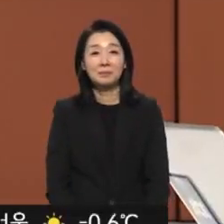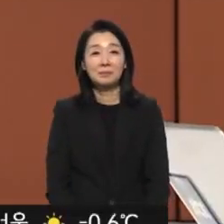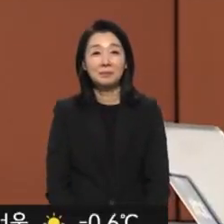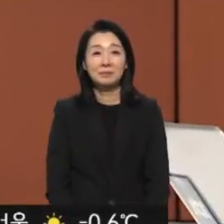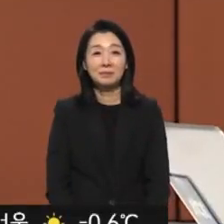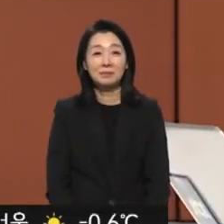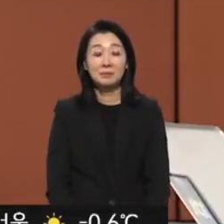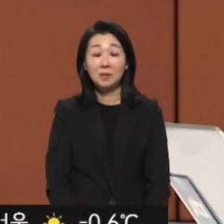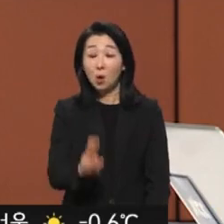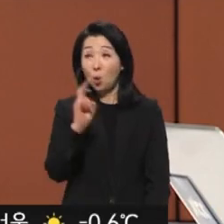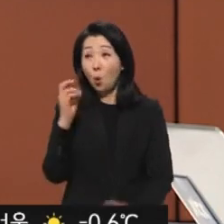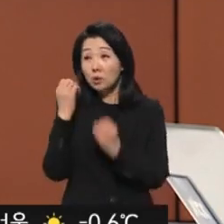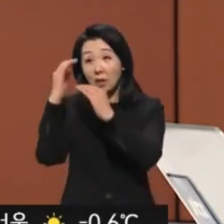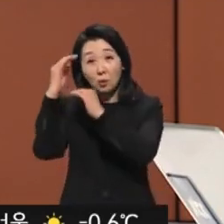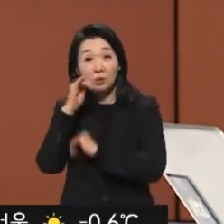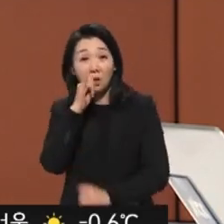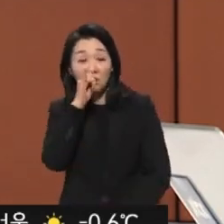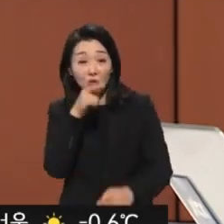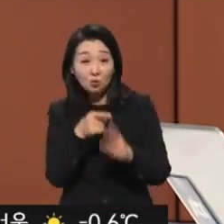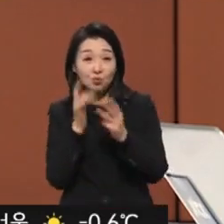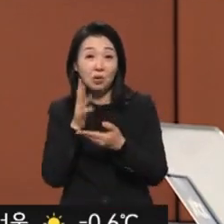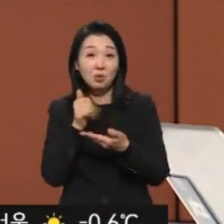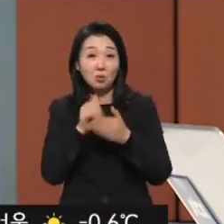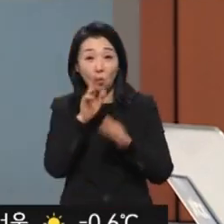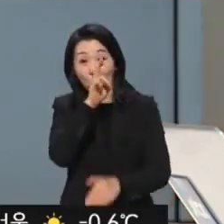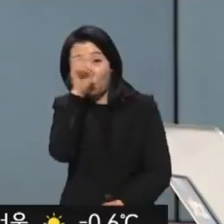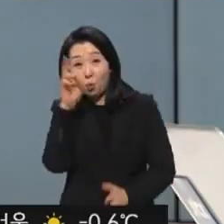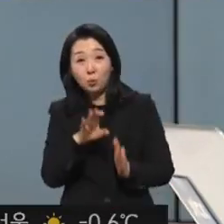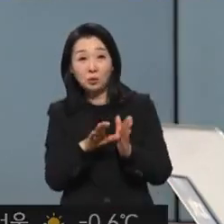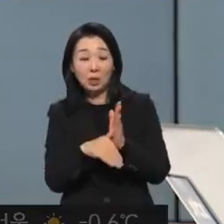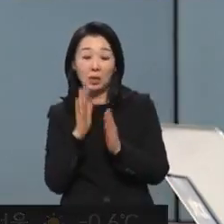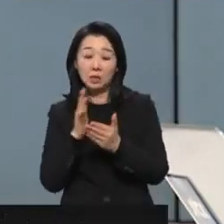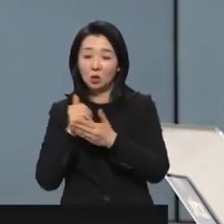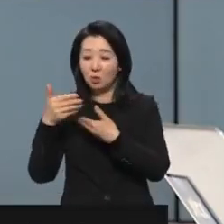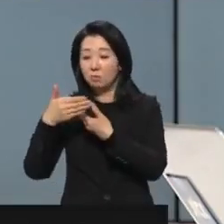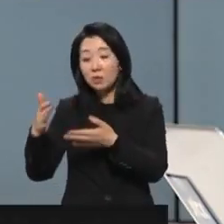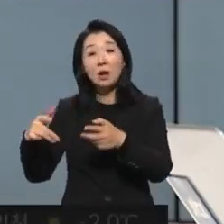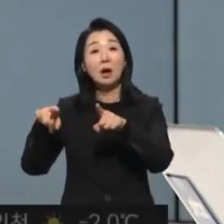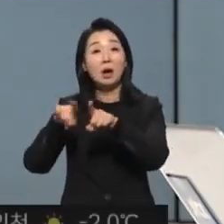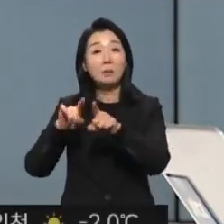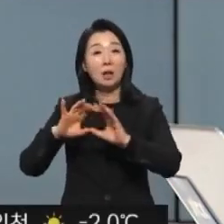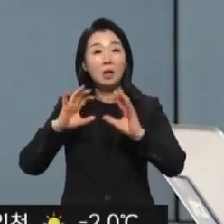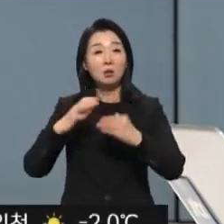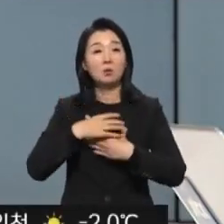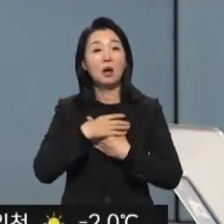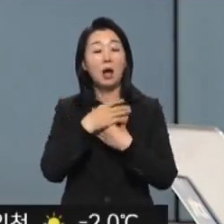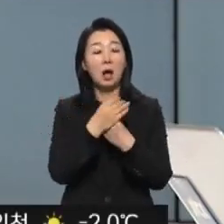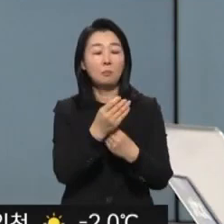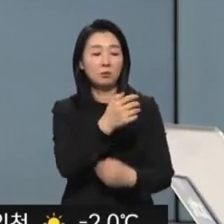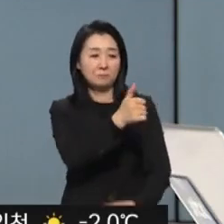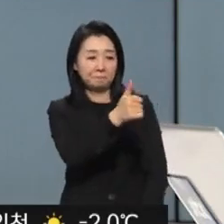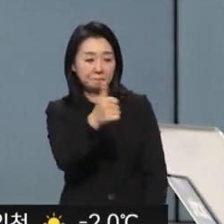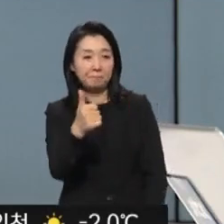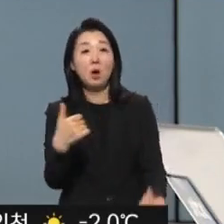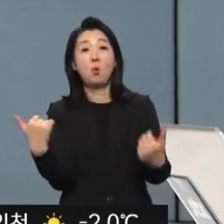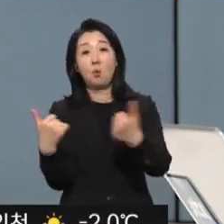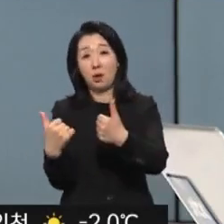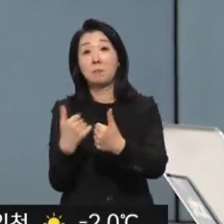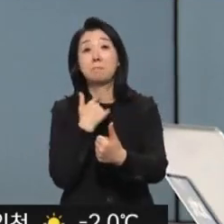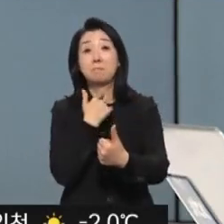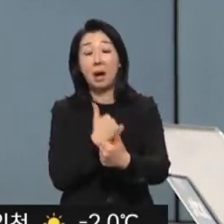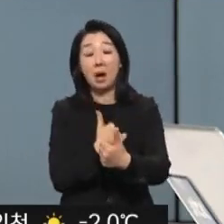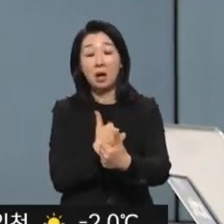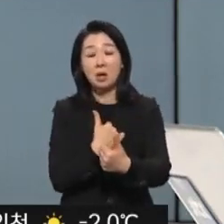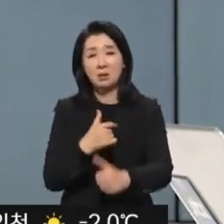그 오후에 들어온 속보인데요. 윤 대통령이 오늘 오후에 대통령 비서실과 국가안보실 참모들과 회의를 주재했는데 거기서도